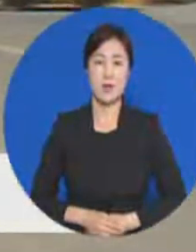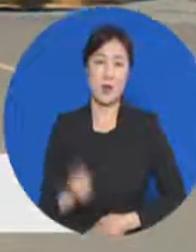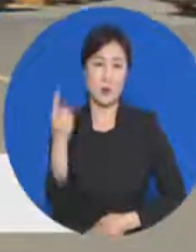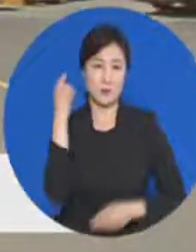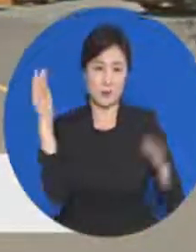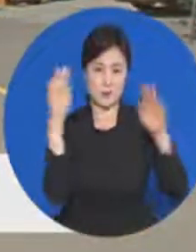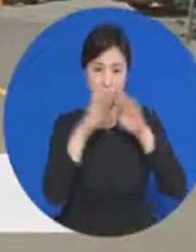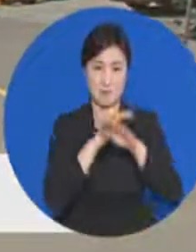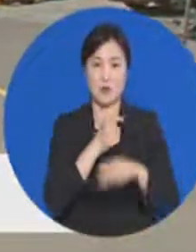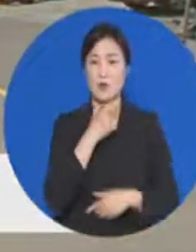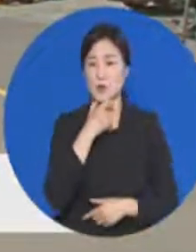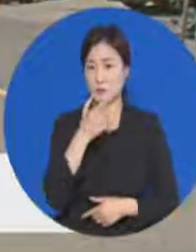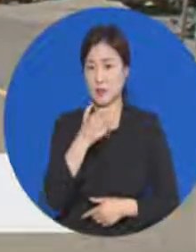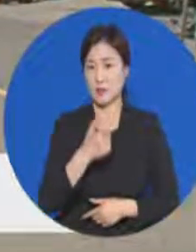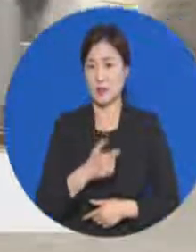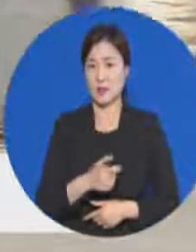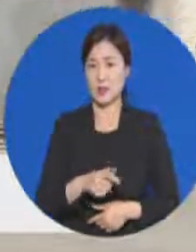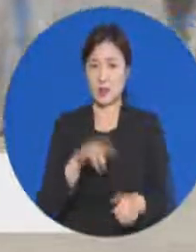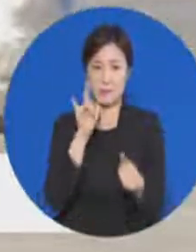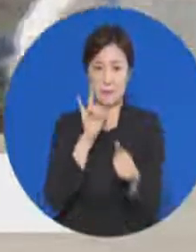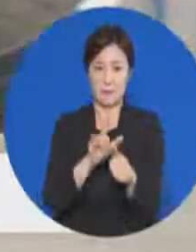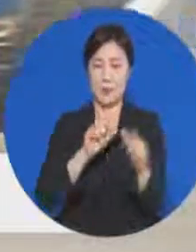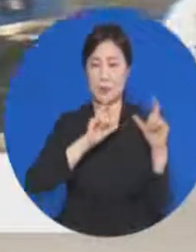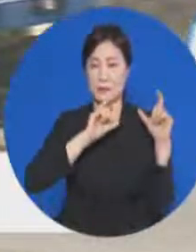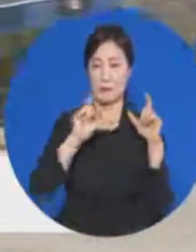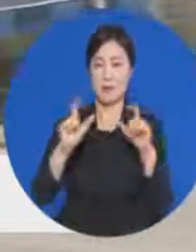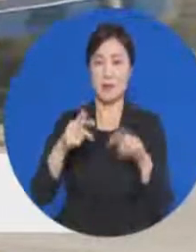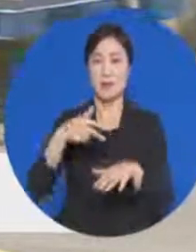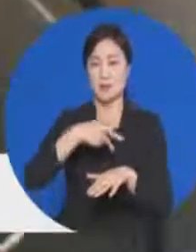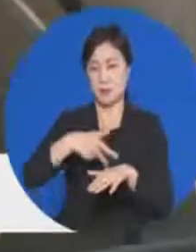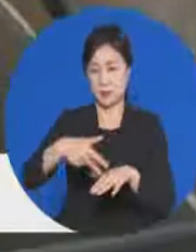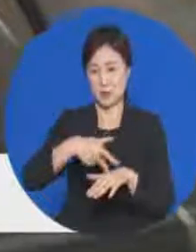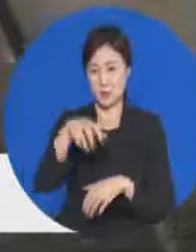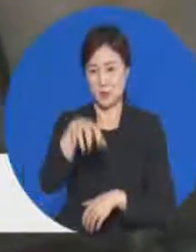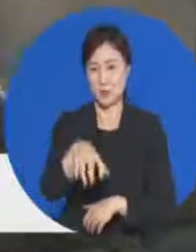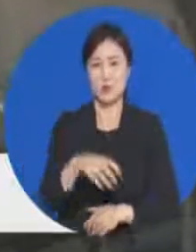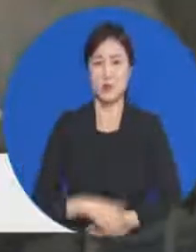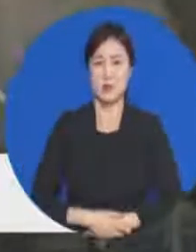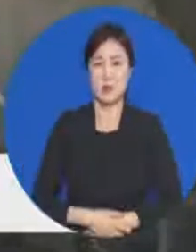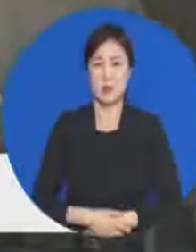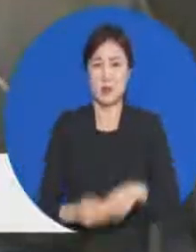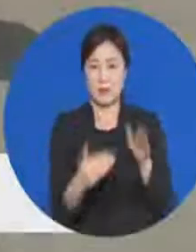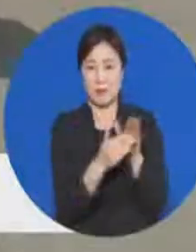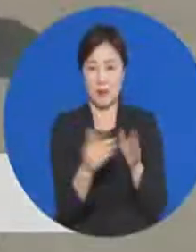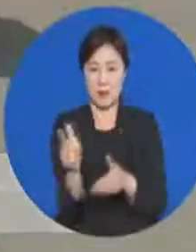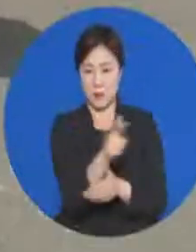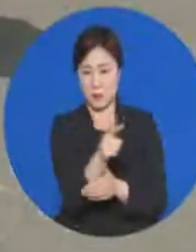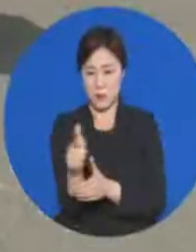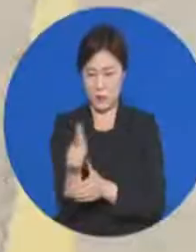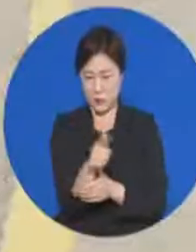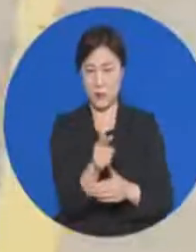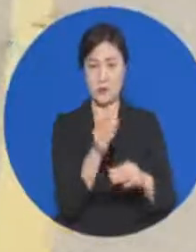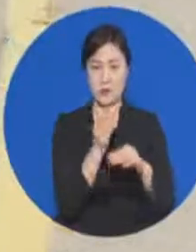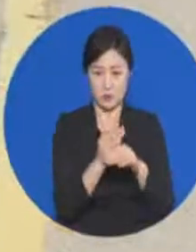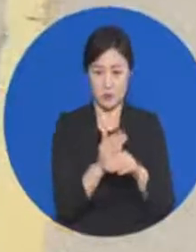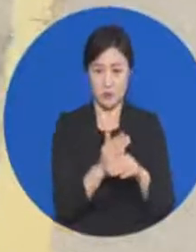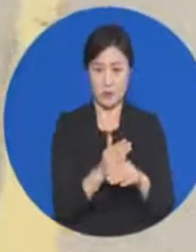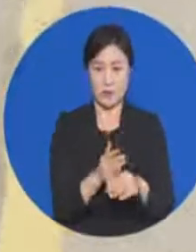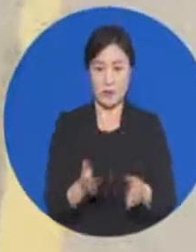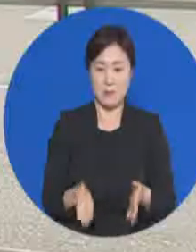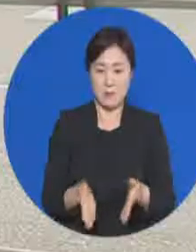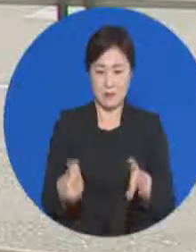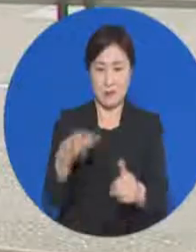어젯밤 60대 주민이 코로나19로 확진된 진도군의 한 마을. 방역 소독이 이뤄졌고 마을 전체의 출입이